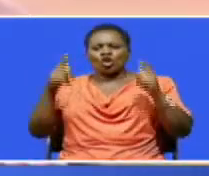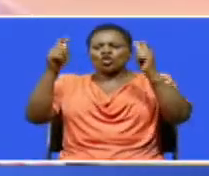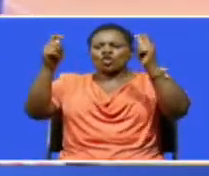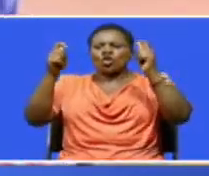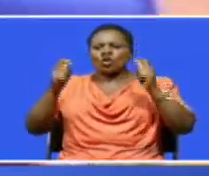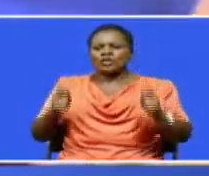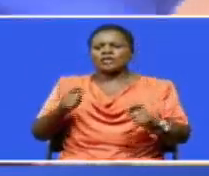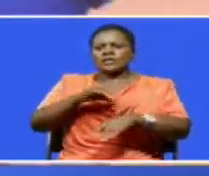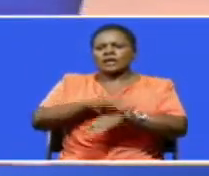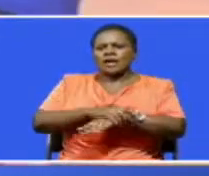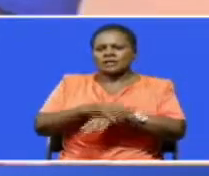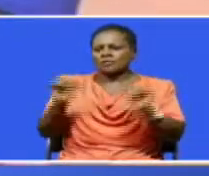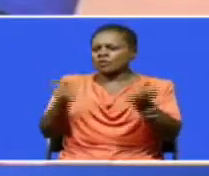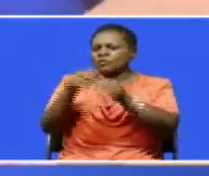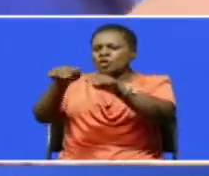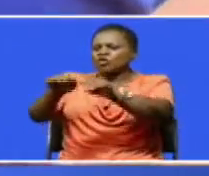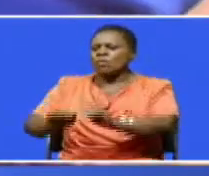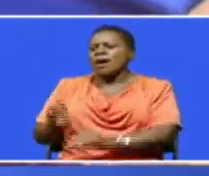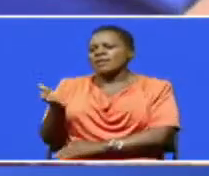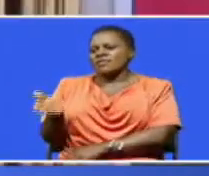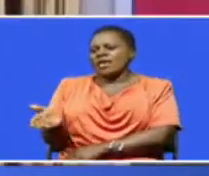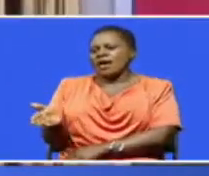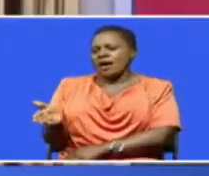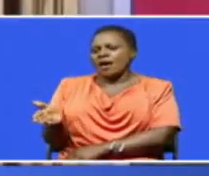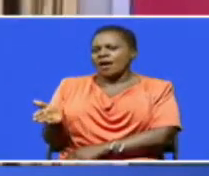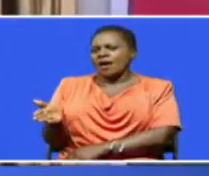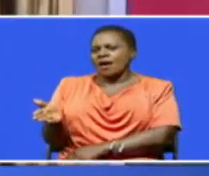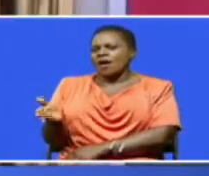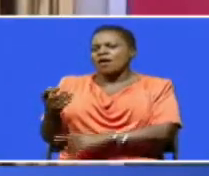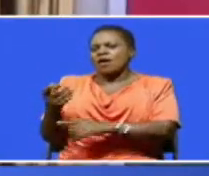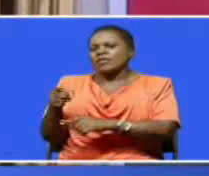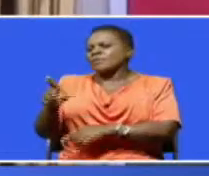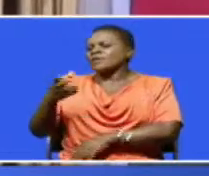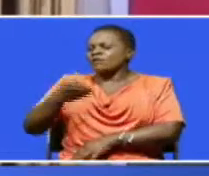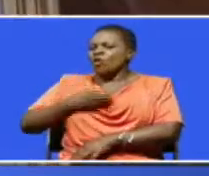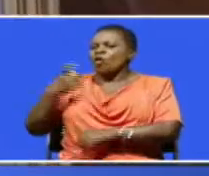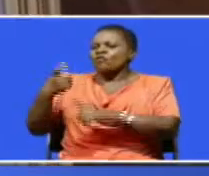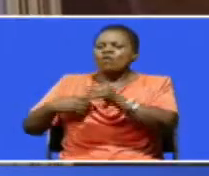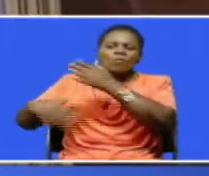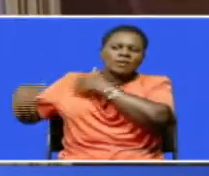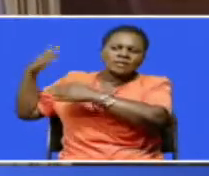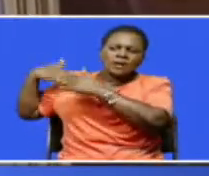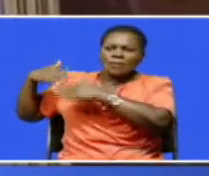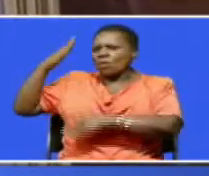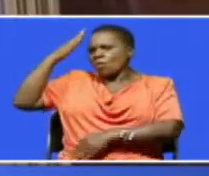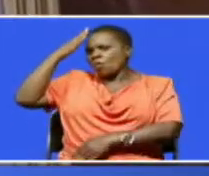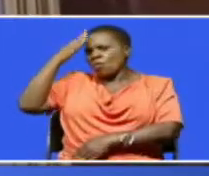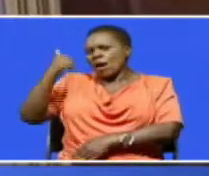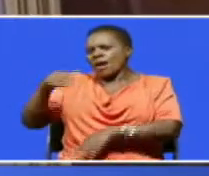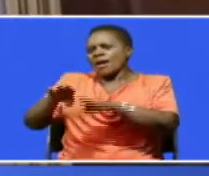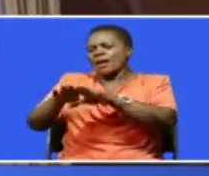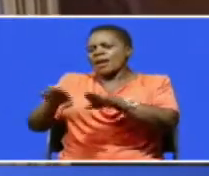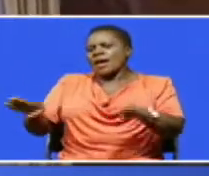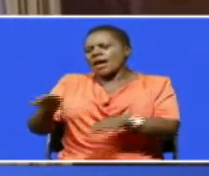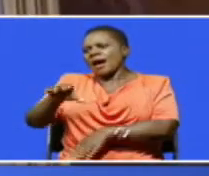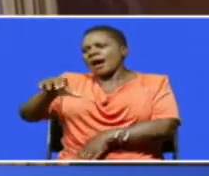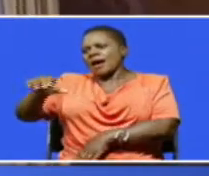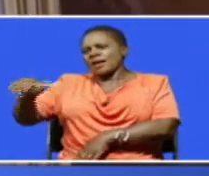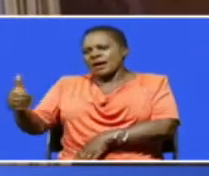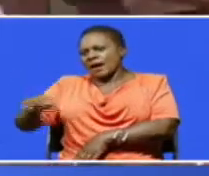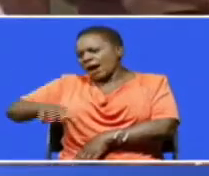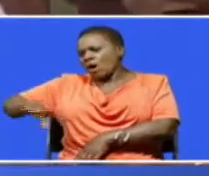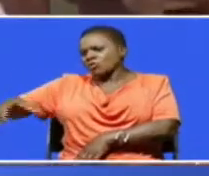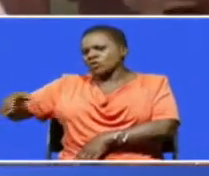mwenda zake hangezikwa katika ardhi hiyo walioimiliki tangu wakati wa mababu zao, kutokana na kuwa ardhi hiyo inamilikiwa na